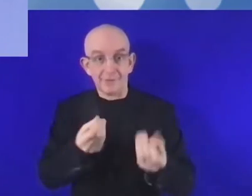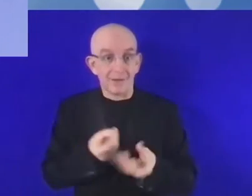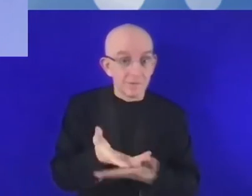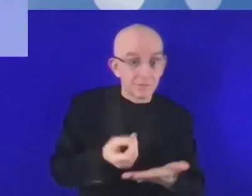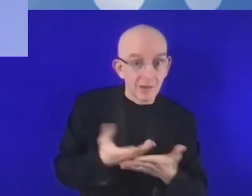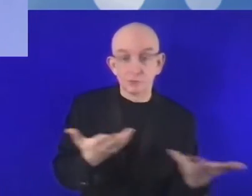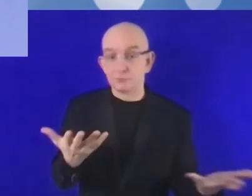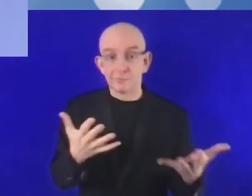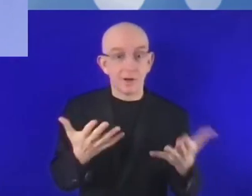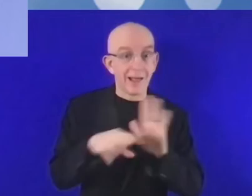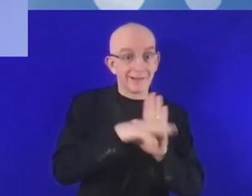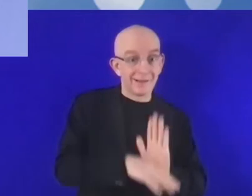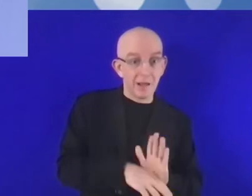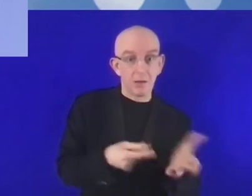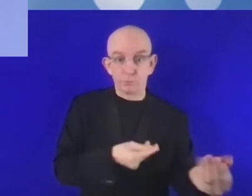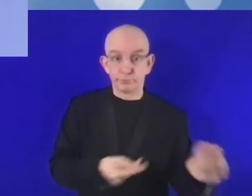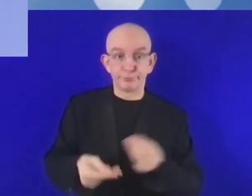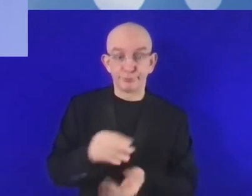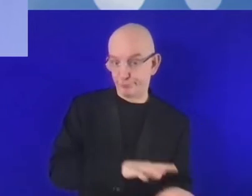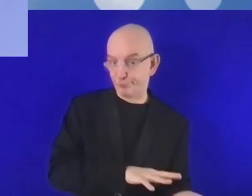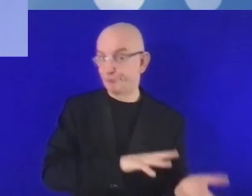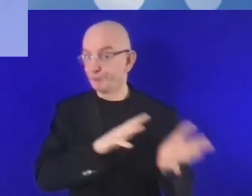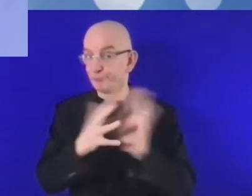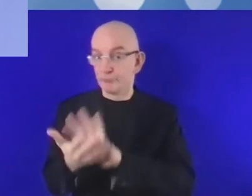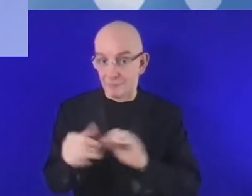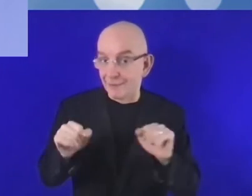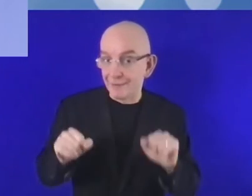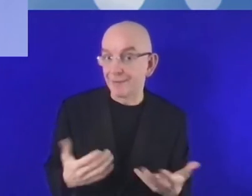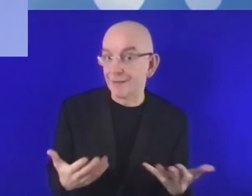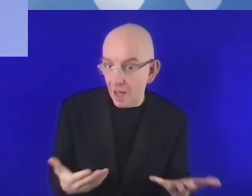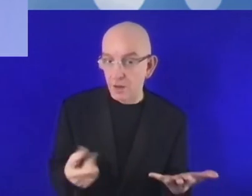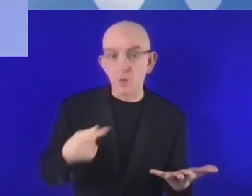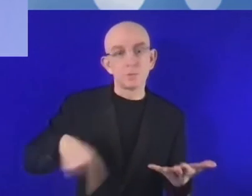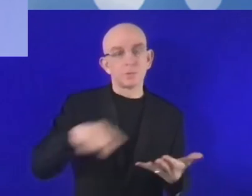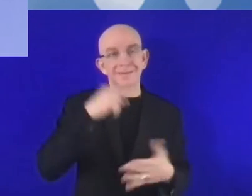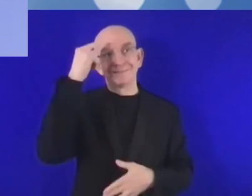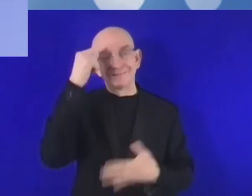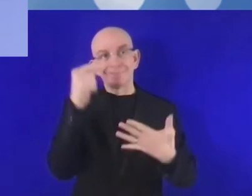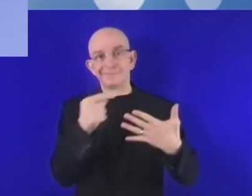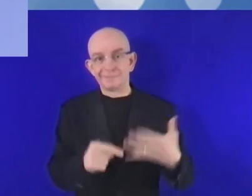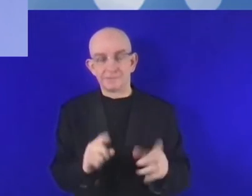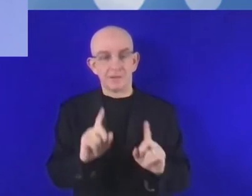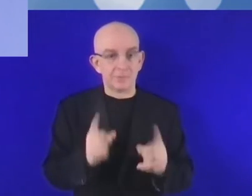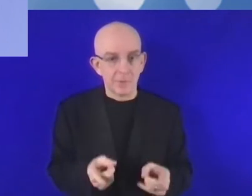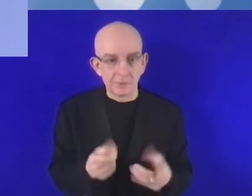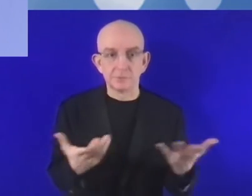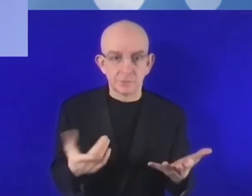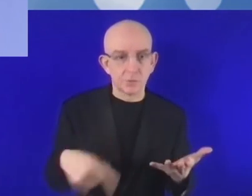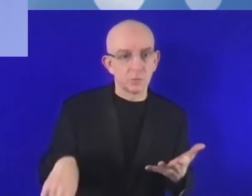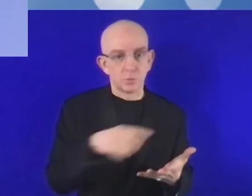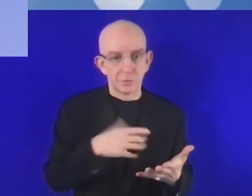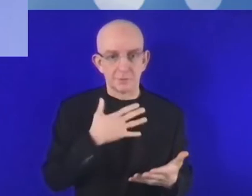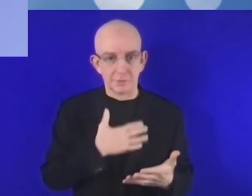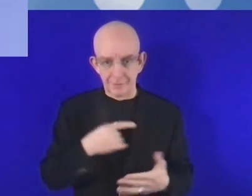И также большой проблемой может оказаться не отсутствие правовых